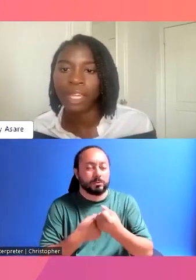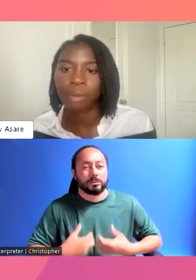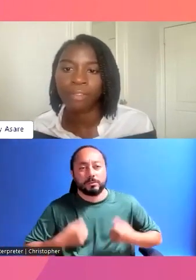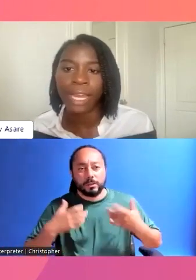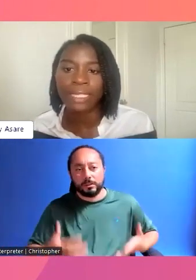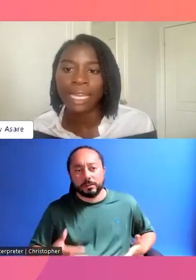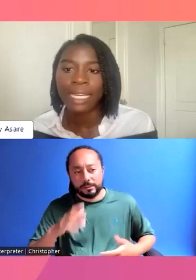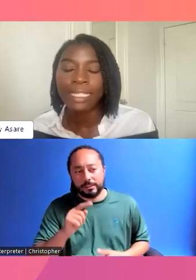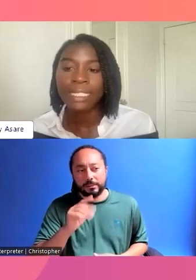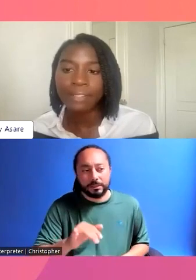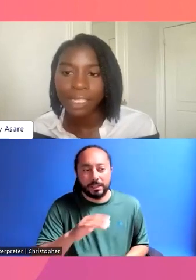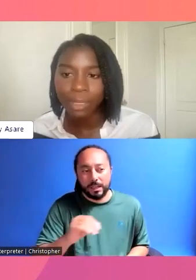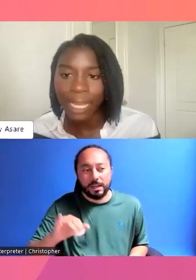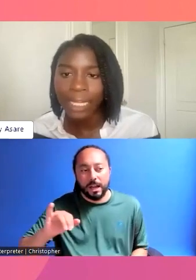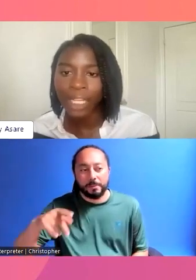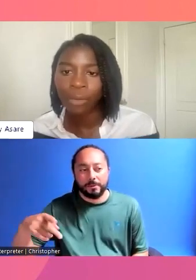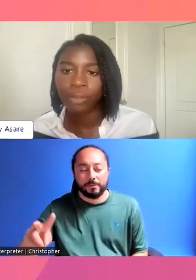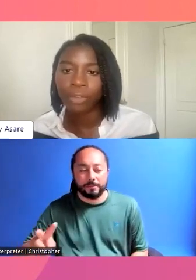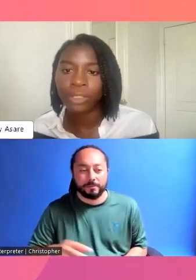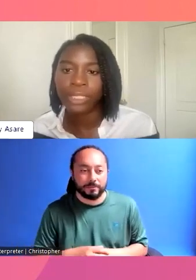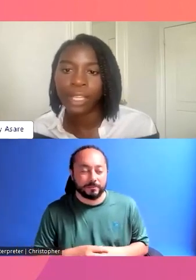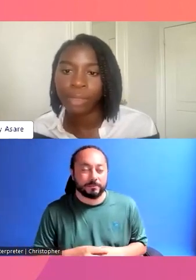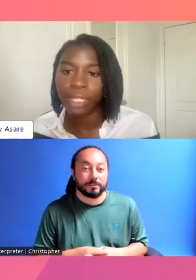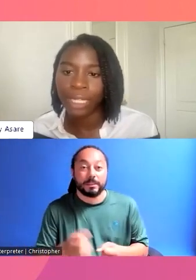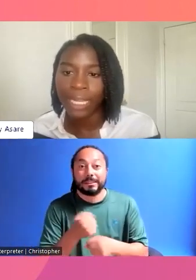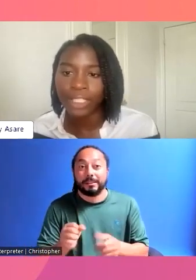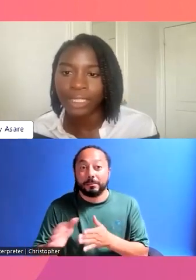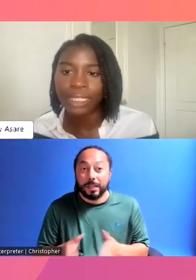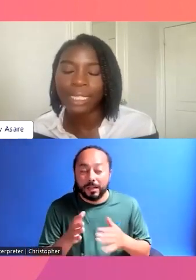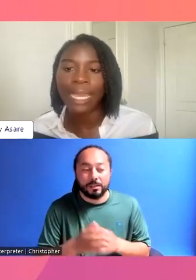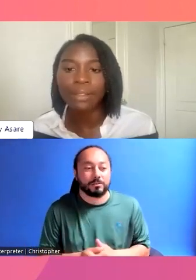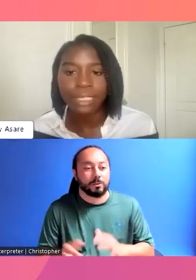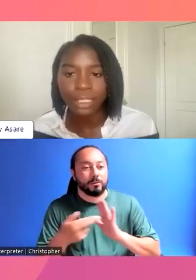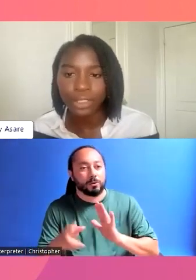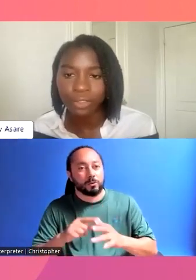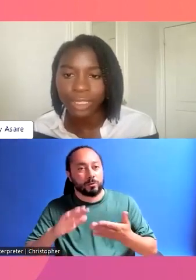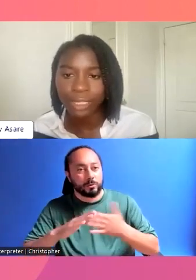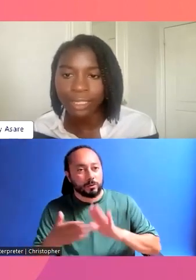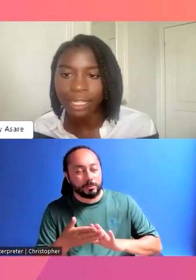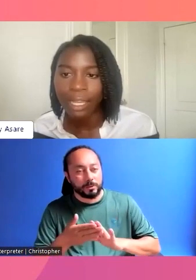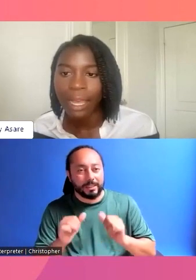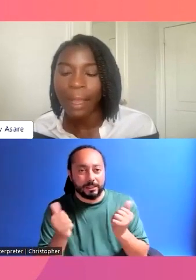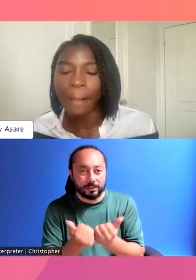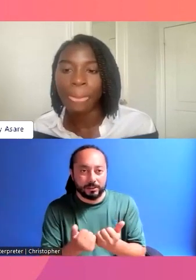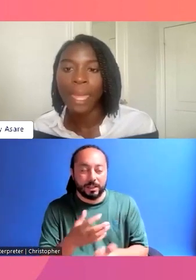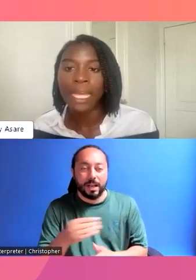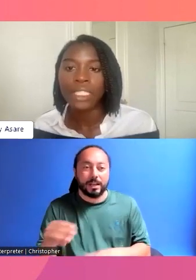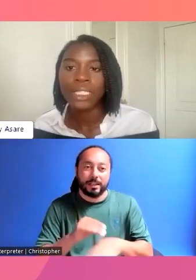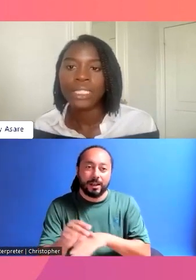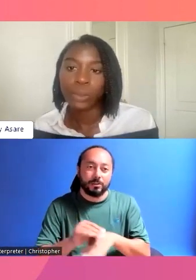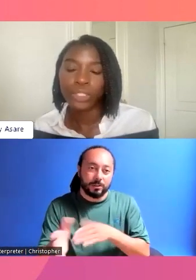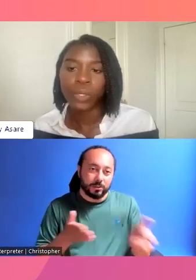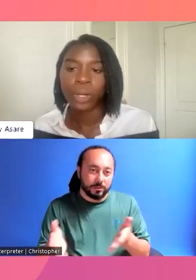cas, on a vu que ça jouait un rôle important dans la planification de l'aide, que des services